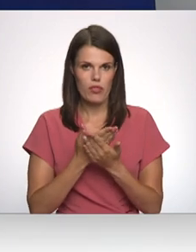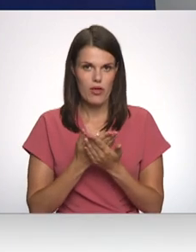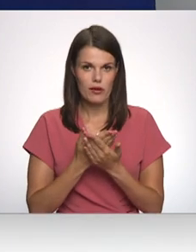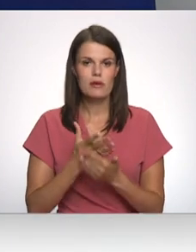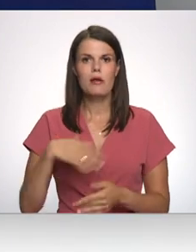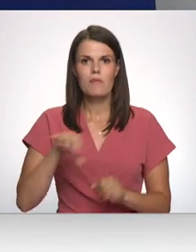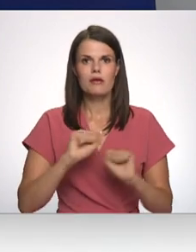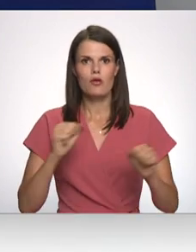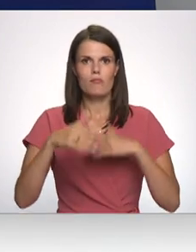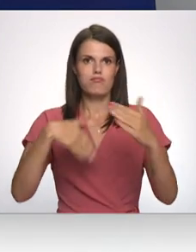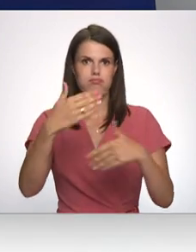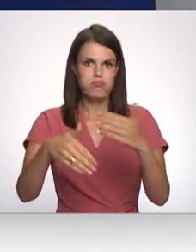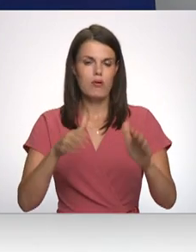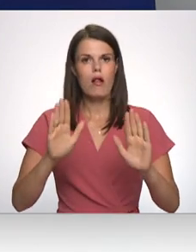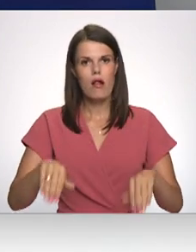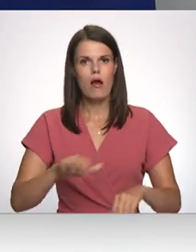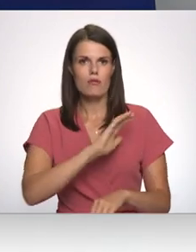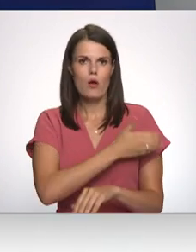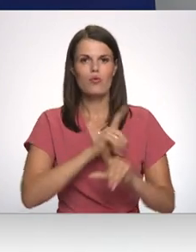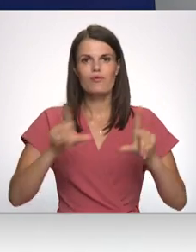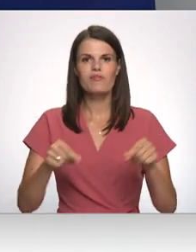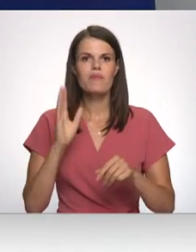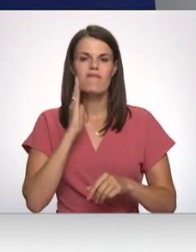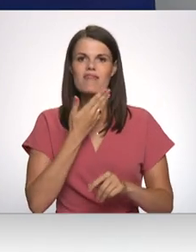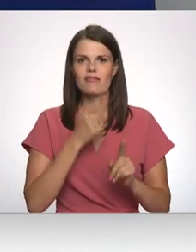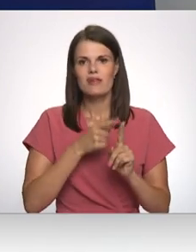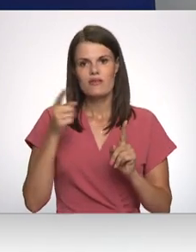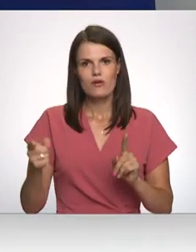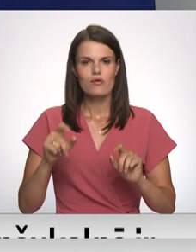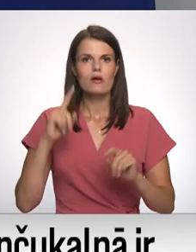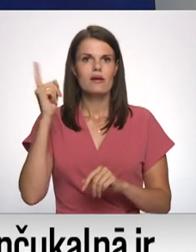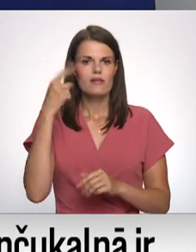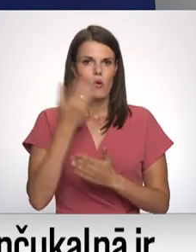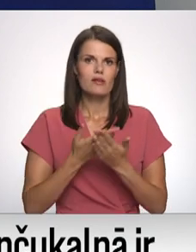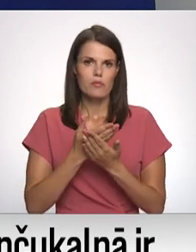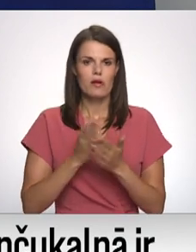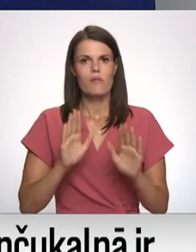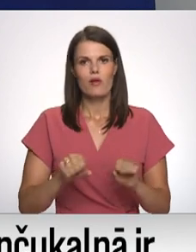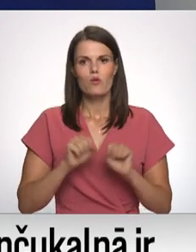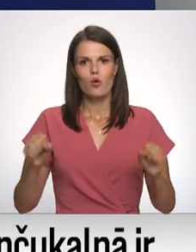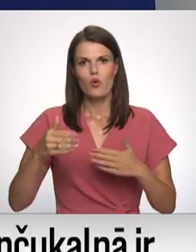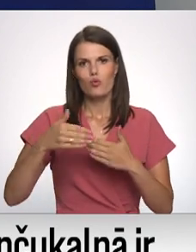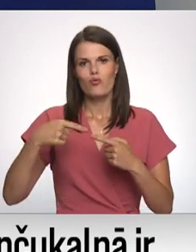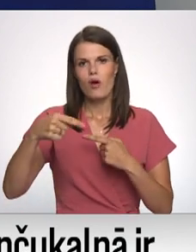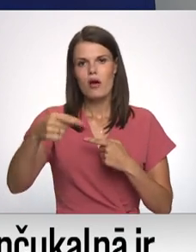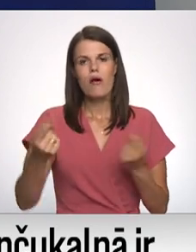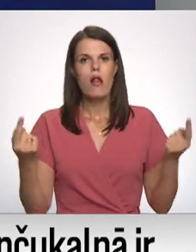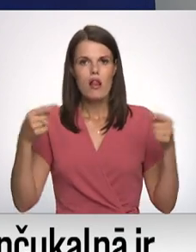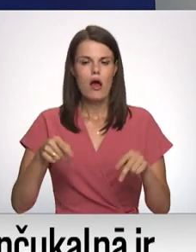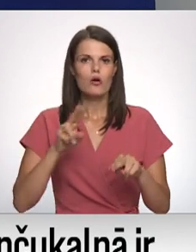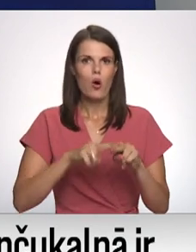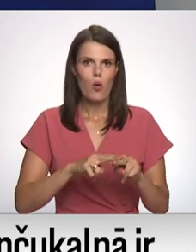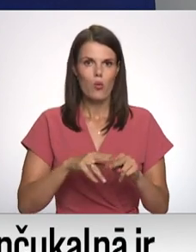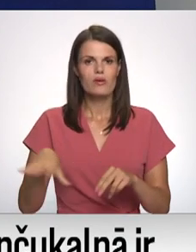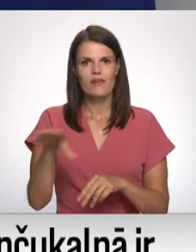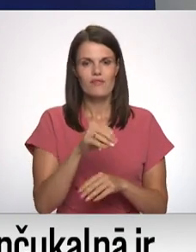straujiem soļiem, lai mēs savu jaudu vismaz vasaras sezonā ar saules paneļiem nodrošinātu jau tuvākajā laikā, un enerģija līdz ar to mums visiem